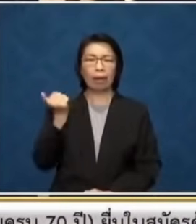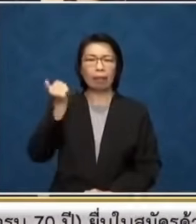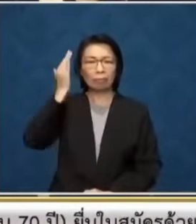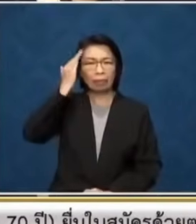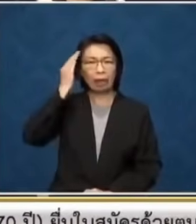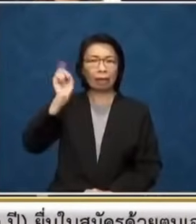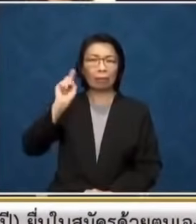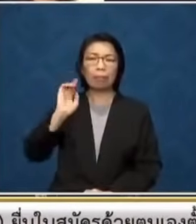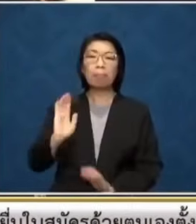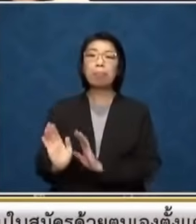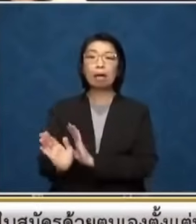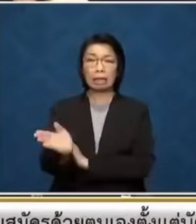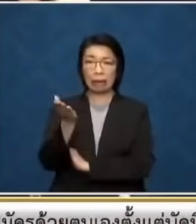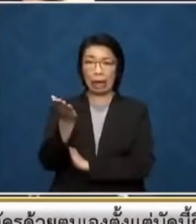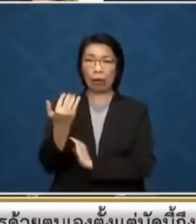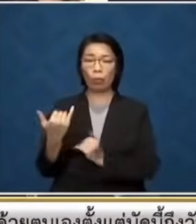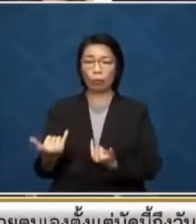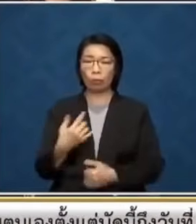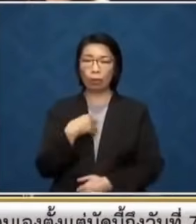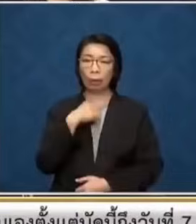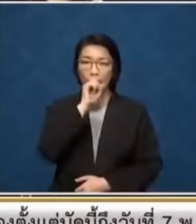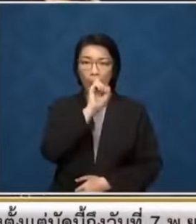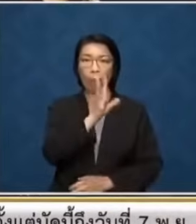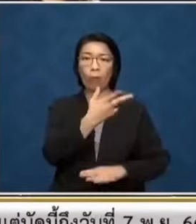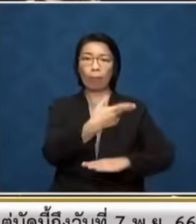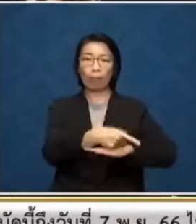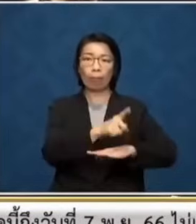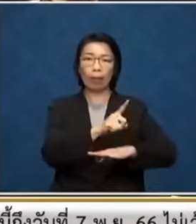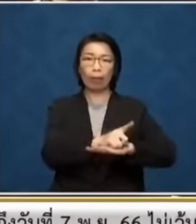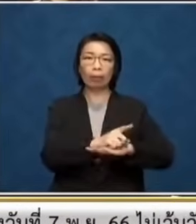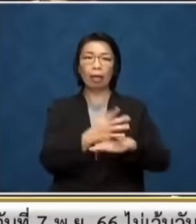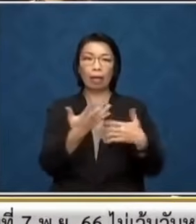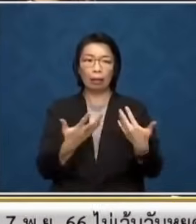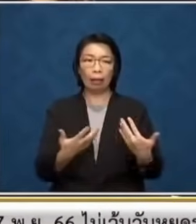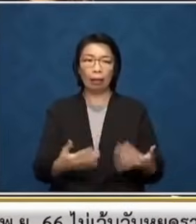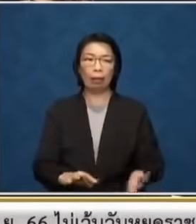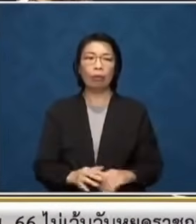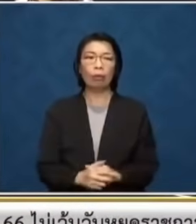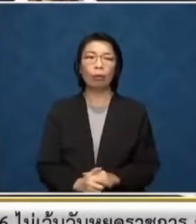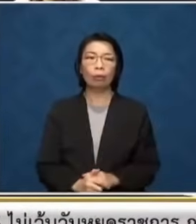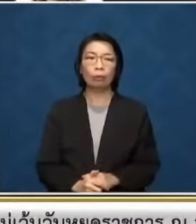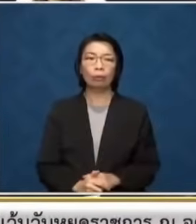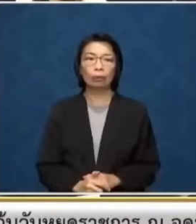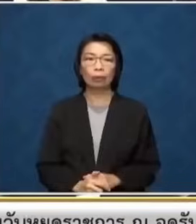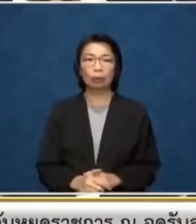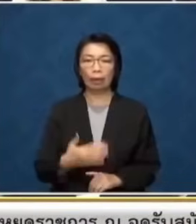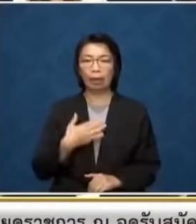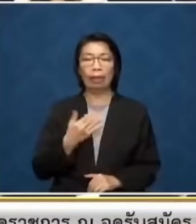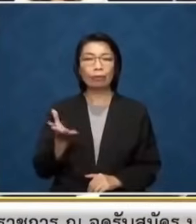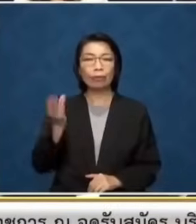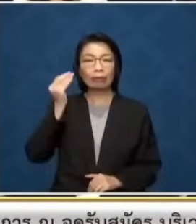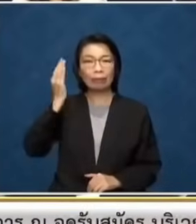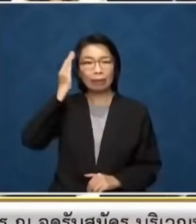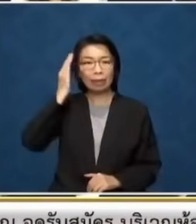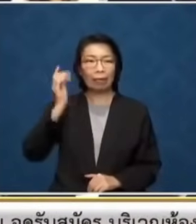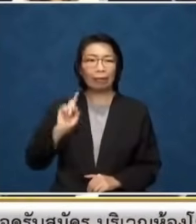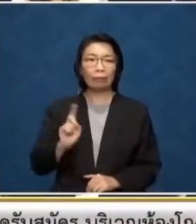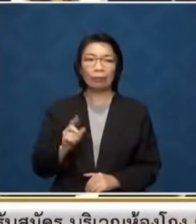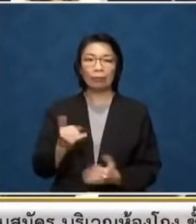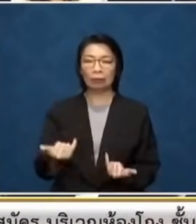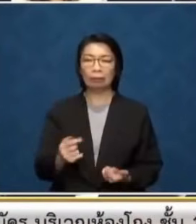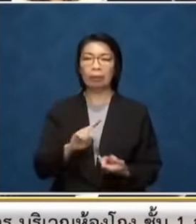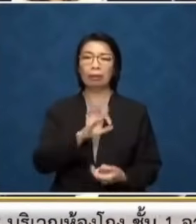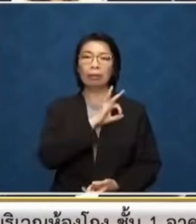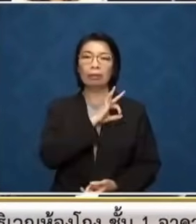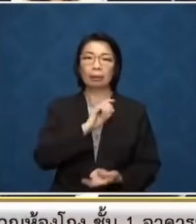เมื่อเช้าผมไปแจ้งต่อท่านประธานเรื่องกระทู้ถามสดนะครับแล้วก็ทราบว่าเพื่อนสมาชิกอีก